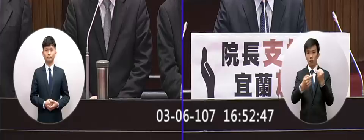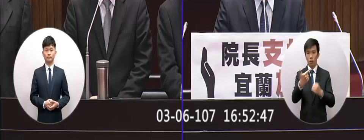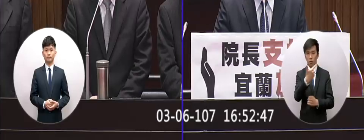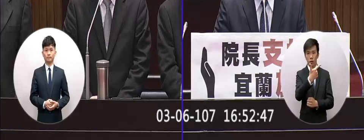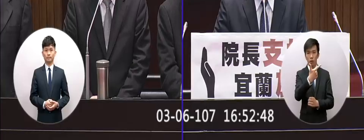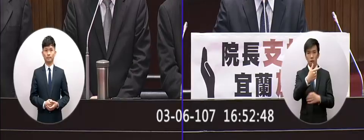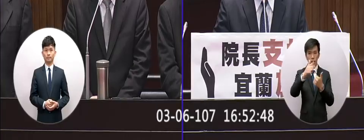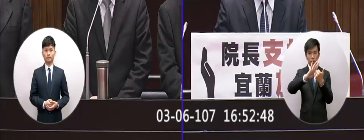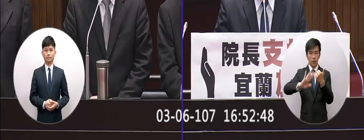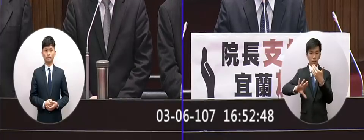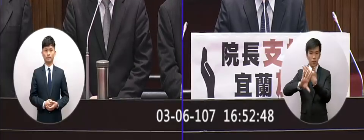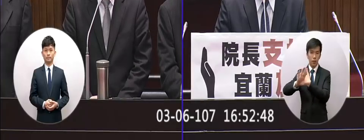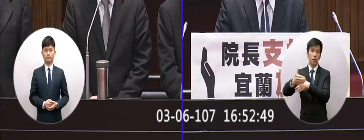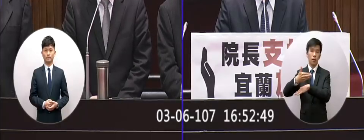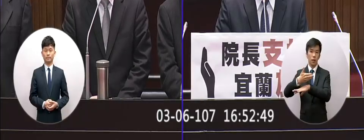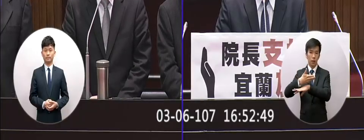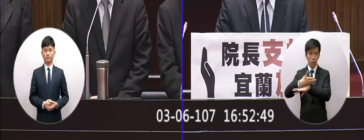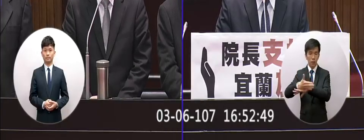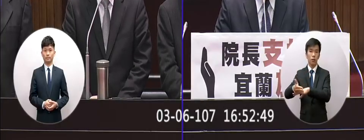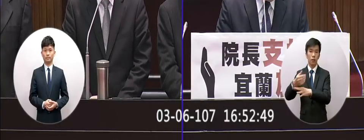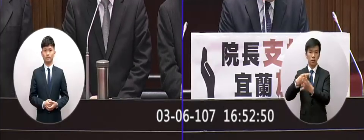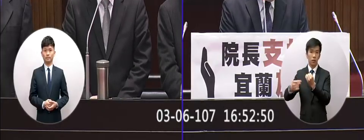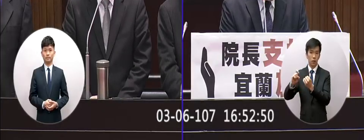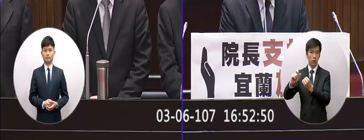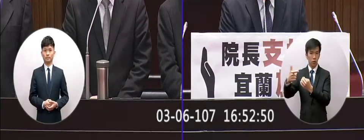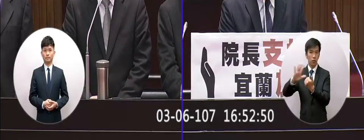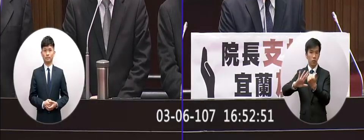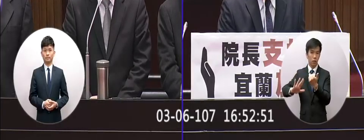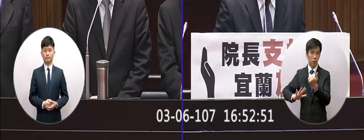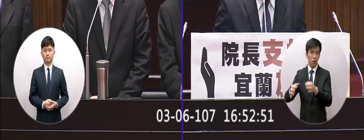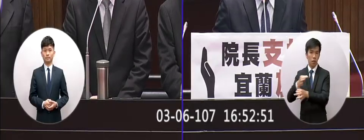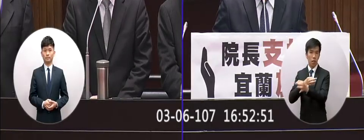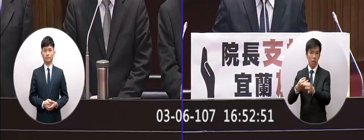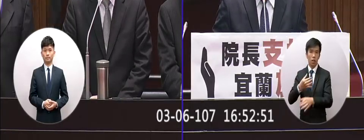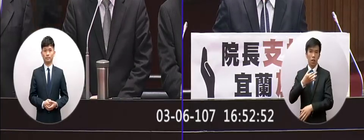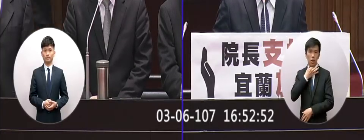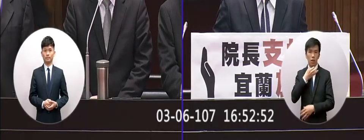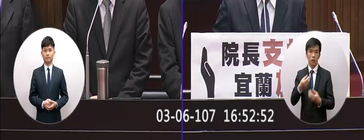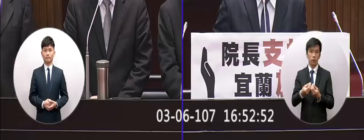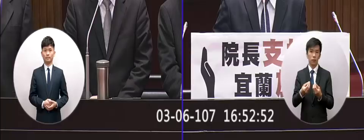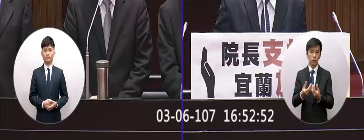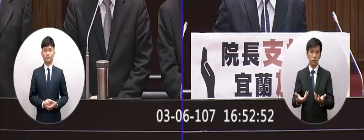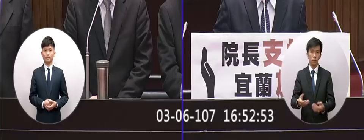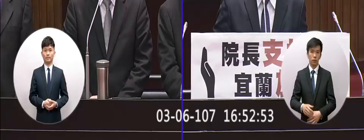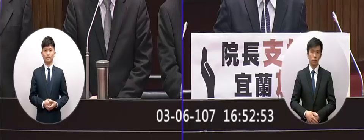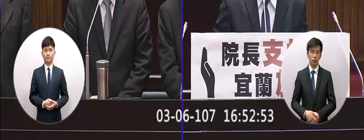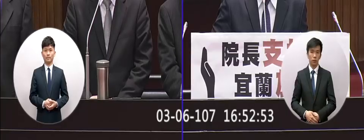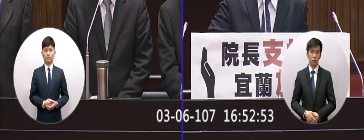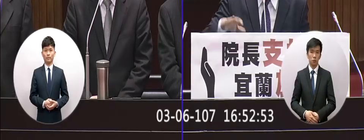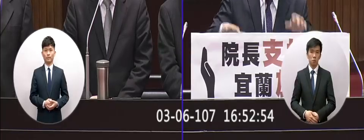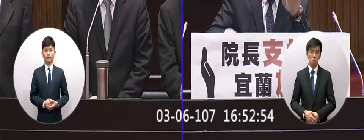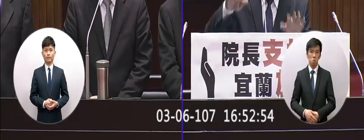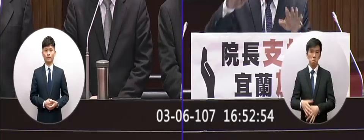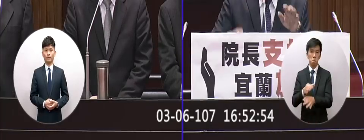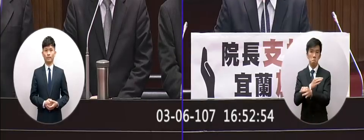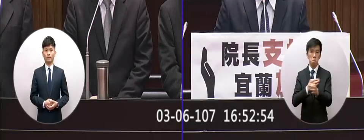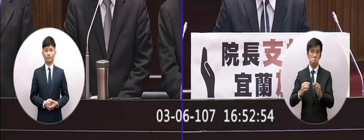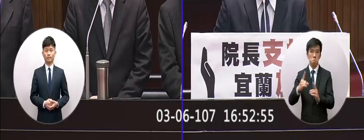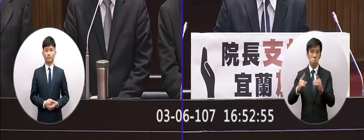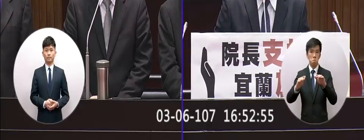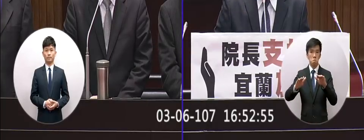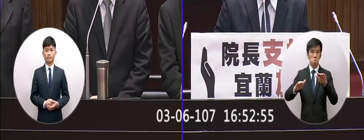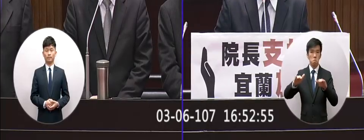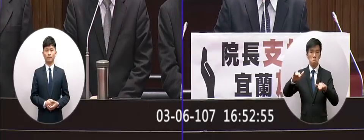市严重的财务的一个困窘呢，那个社会的悬殊，那个落